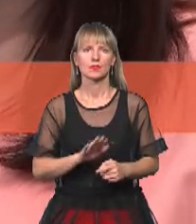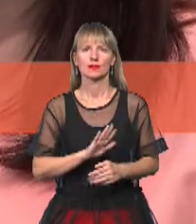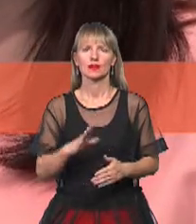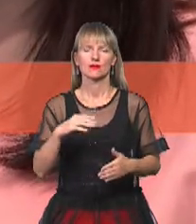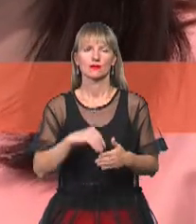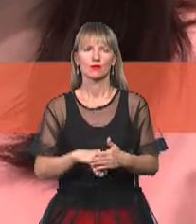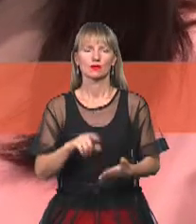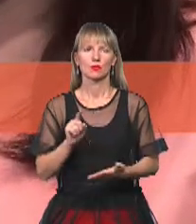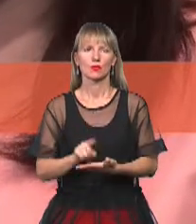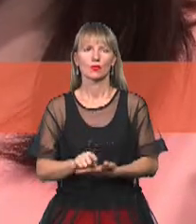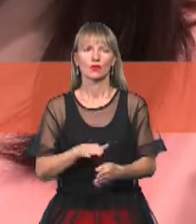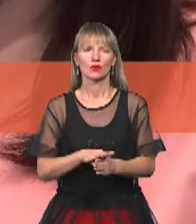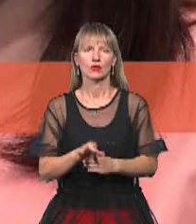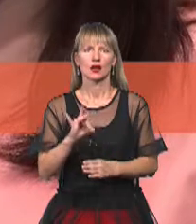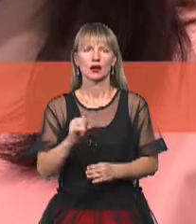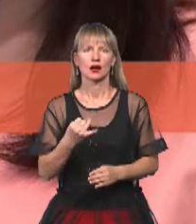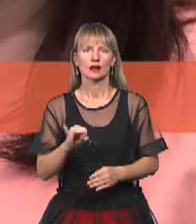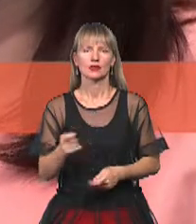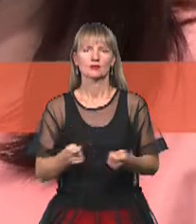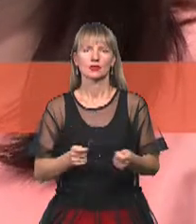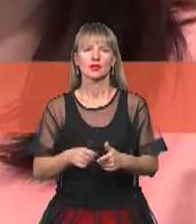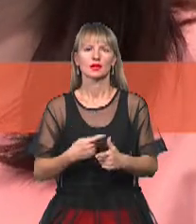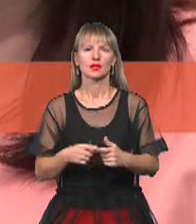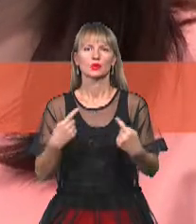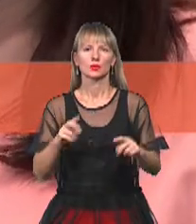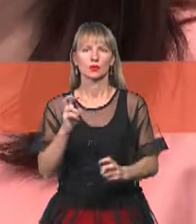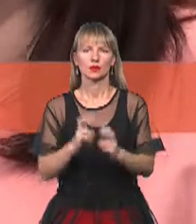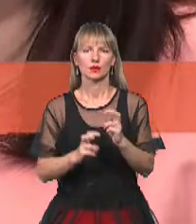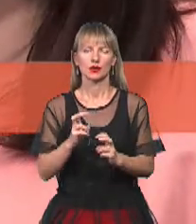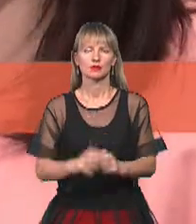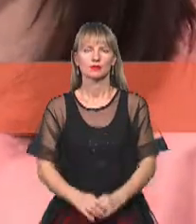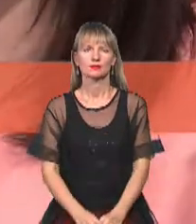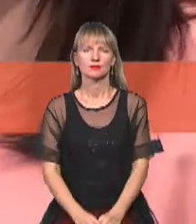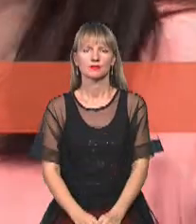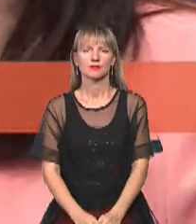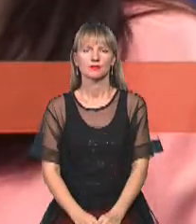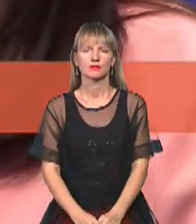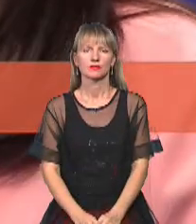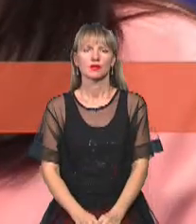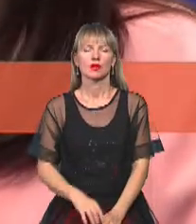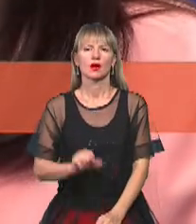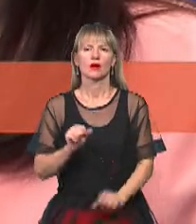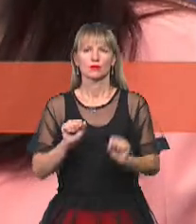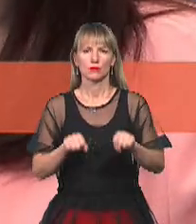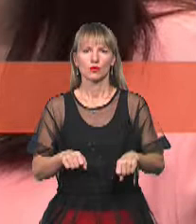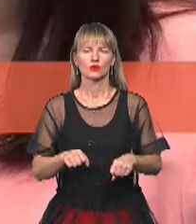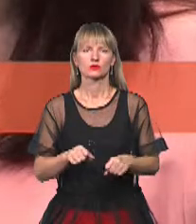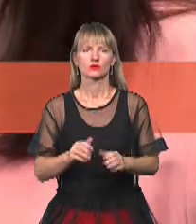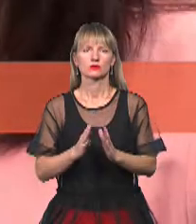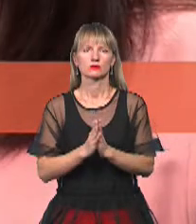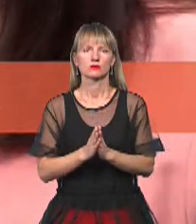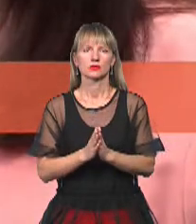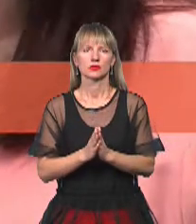входить, да, там, в обов'язки виконання райадміністрації або других підприємств. А от чи доречно звертатися мешканцям, які